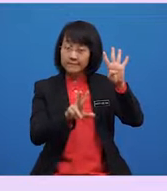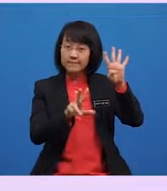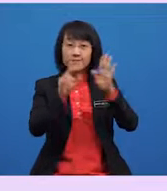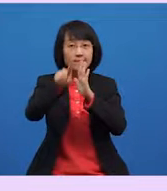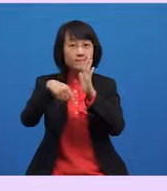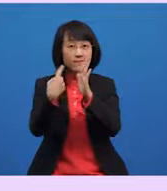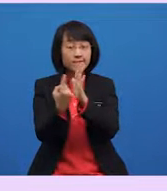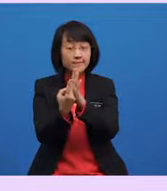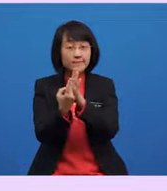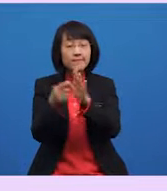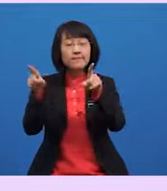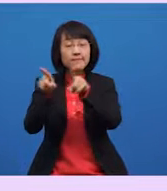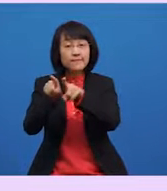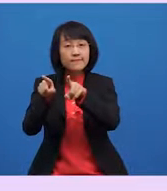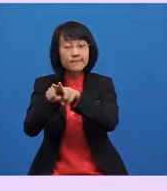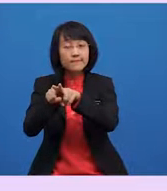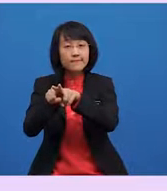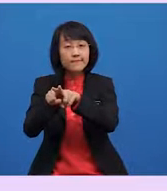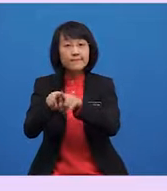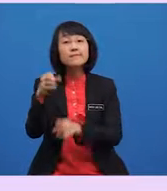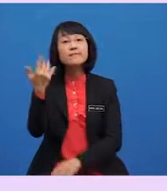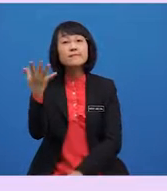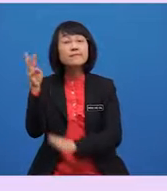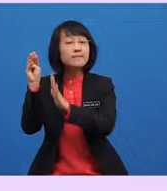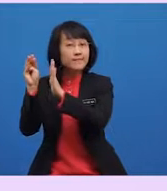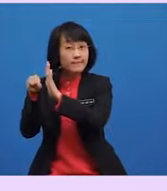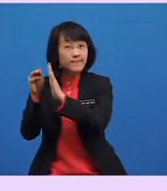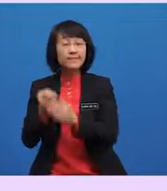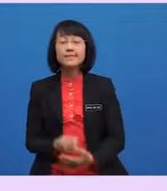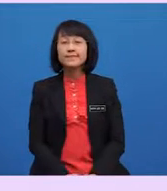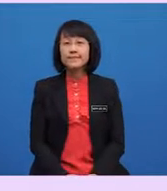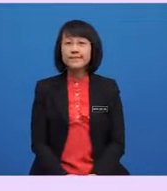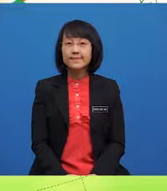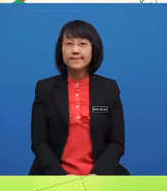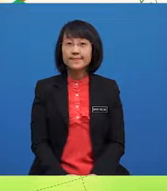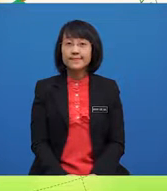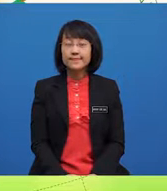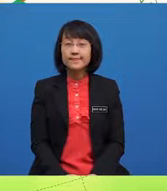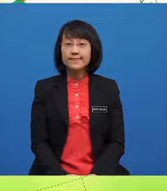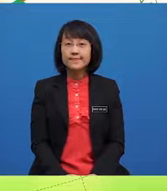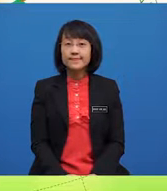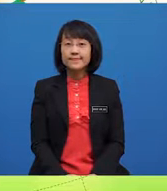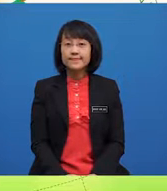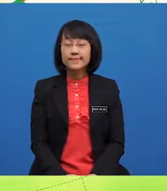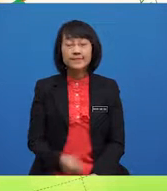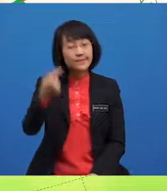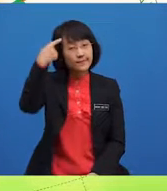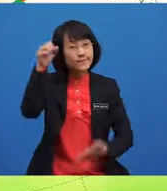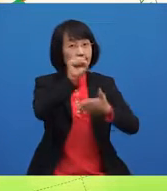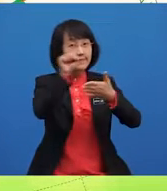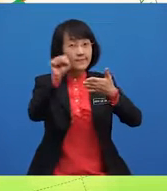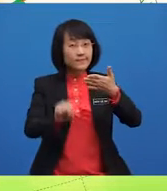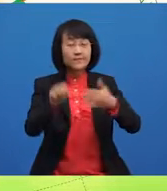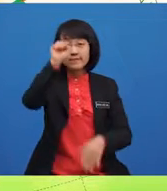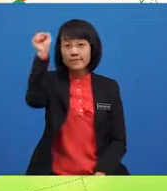4/3 jam sama dengan berapa minit? Untuk menyelesaikan soalan